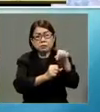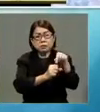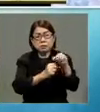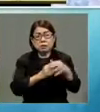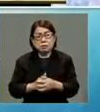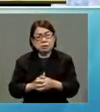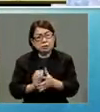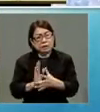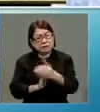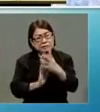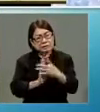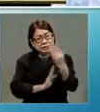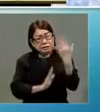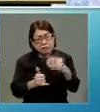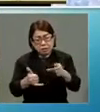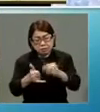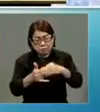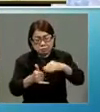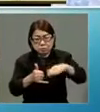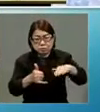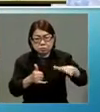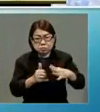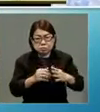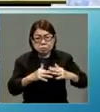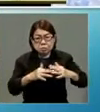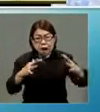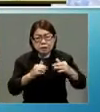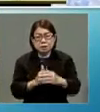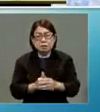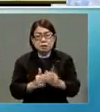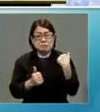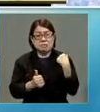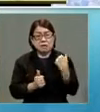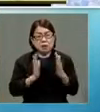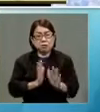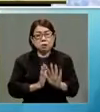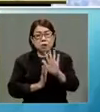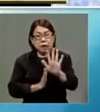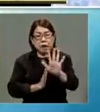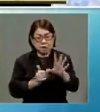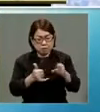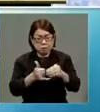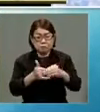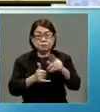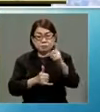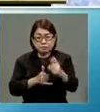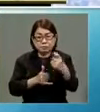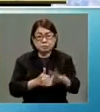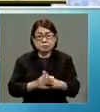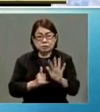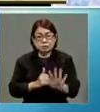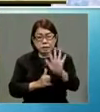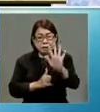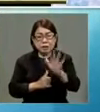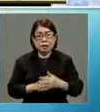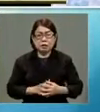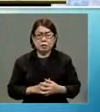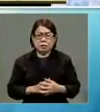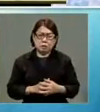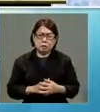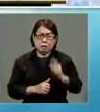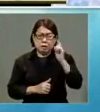ไม่กี่สัปดาห์ที่ผ่านมามีรายงานเด็กอย่างน้อย5คนเสียชีวิตจากอาการดังกล่าวซึ่ง